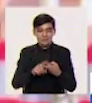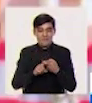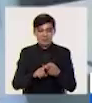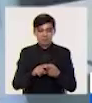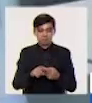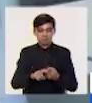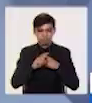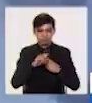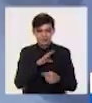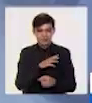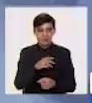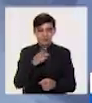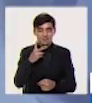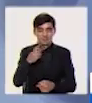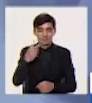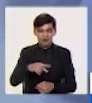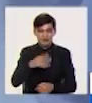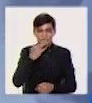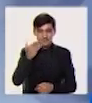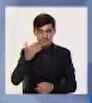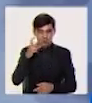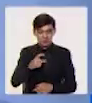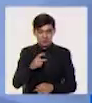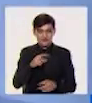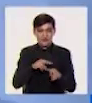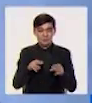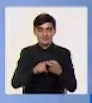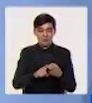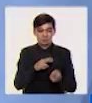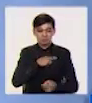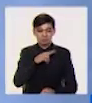жұқтырып алған. Ал 220 мыңнан астам америкалық дәл осы кеселден көз жұмды.